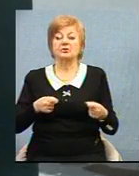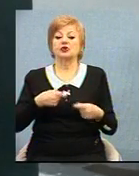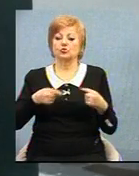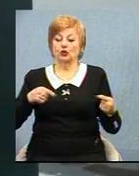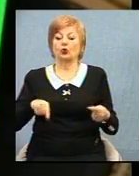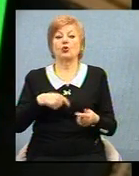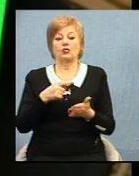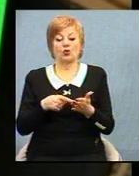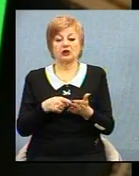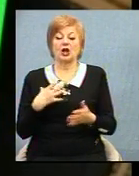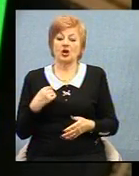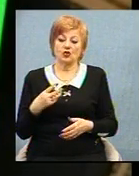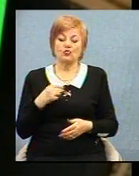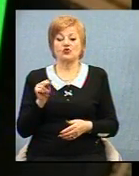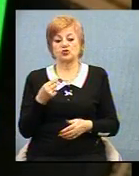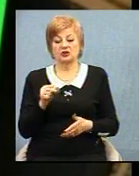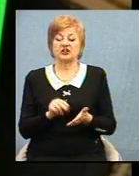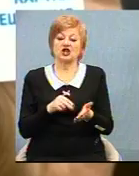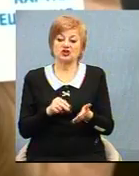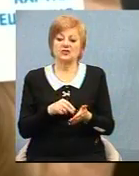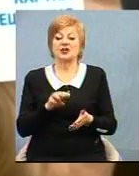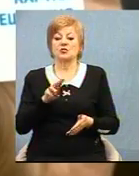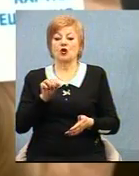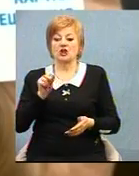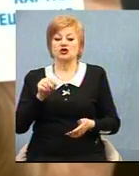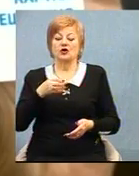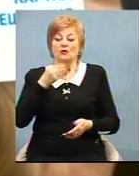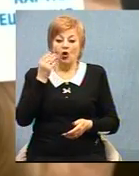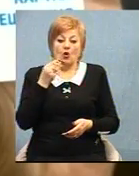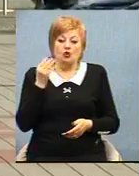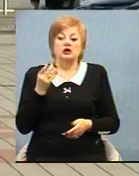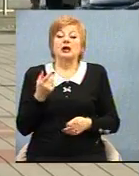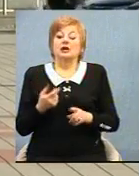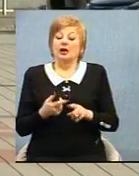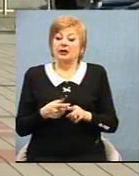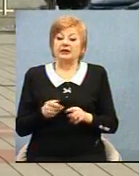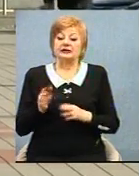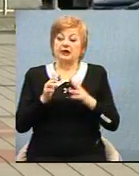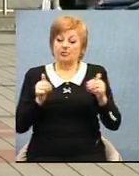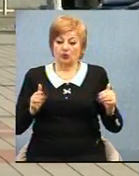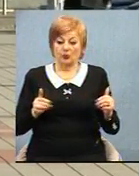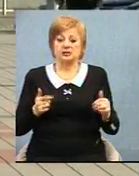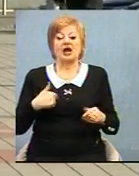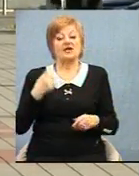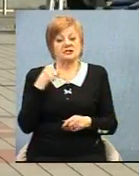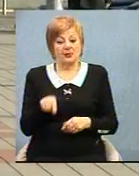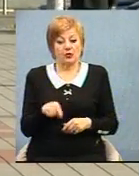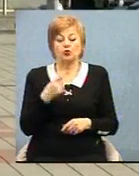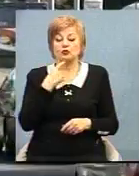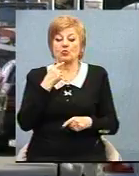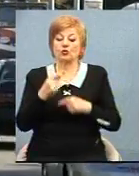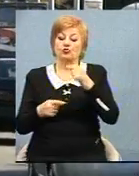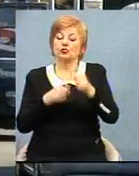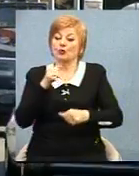містах України – Львові, Чернігові, Чернівцях, Мукачеві, Ужгороді та Дніпрі. У Запоріжжі проєкт впроваджуватимуть із наступного